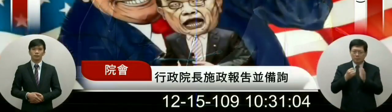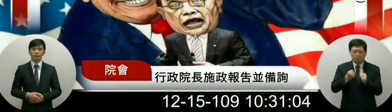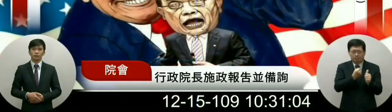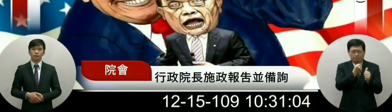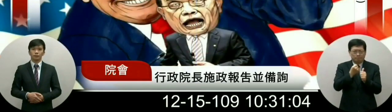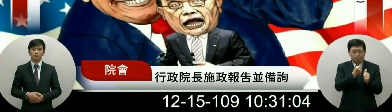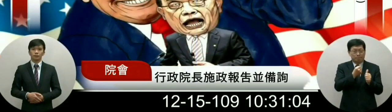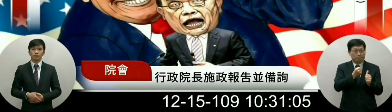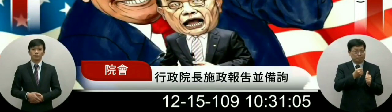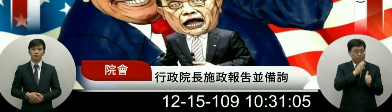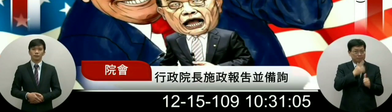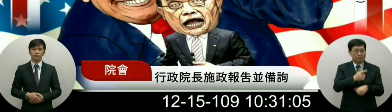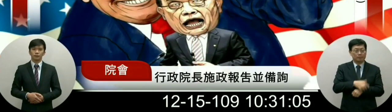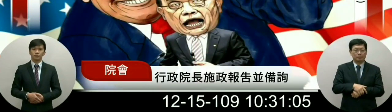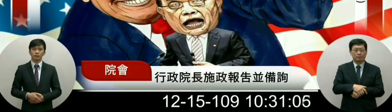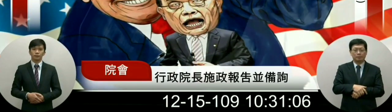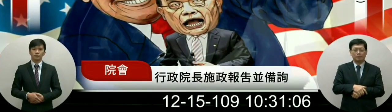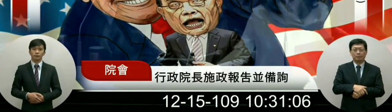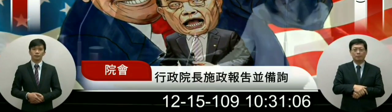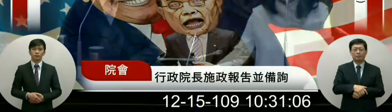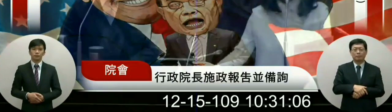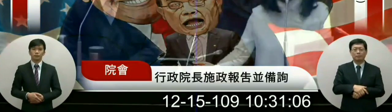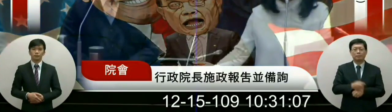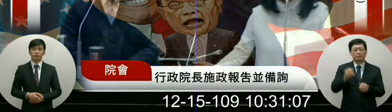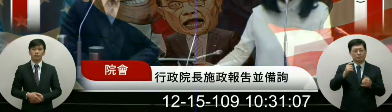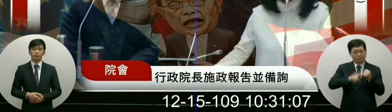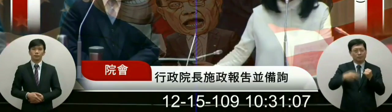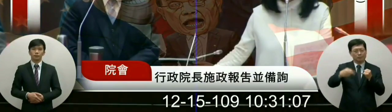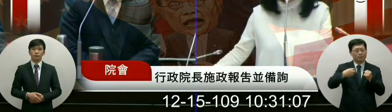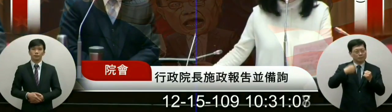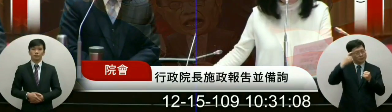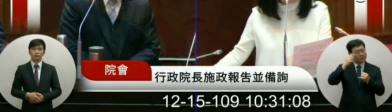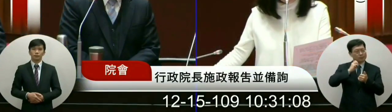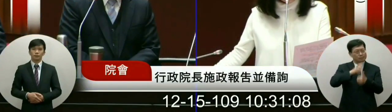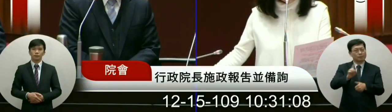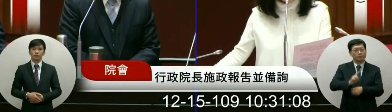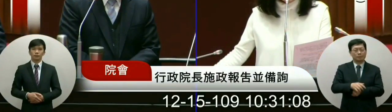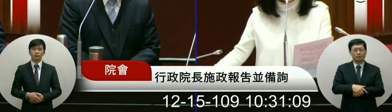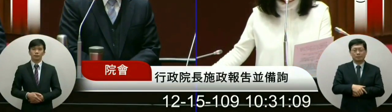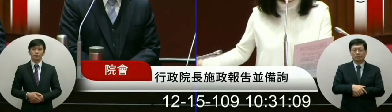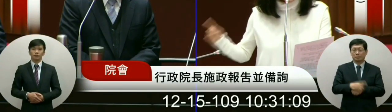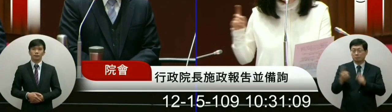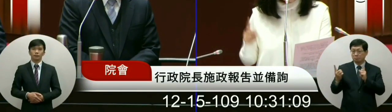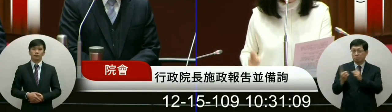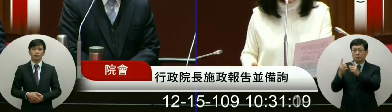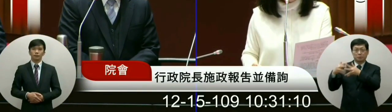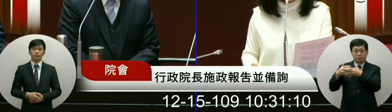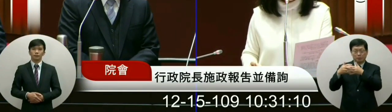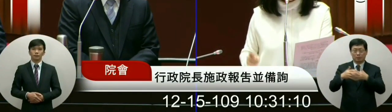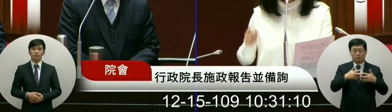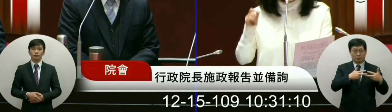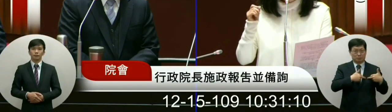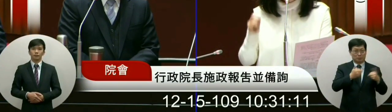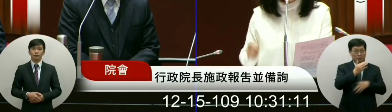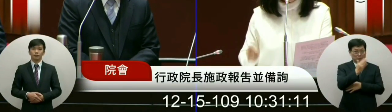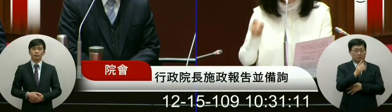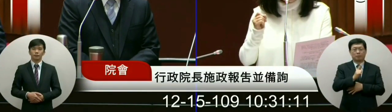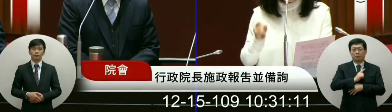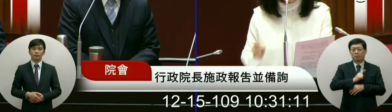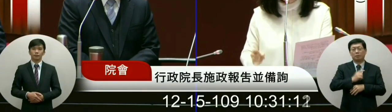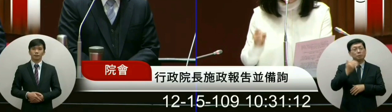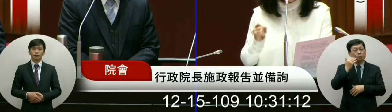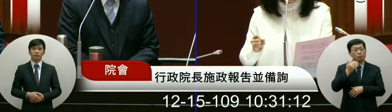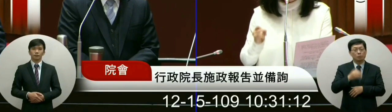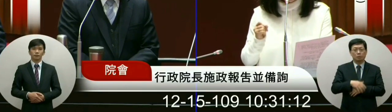制呢？最后，我想要讲的是，面对美国，蔡英文政府，我们如